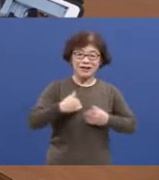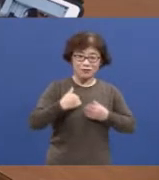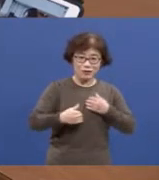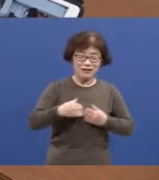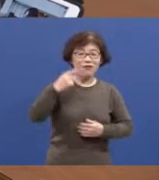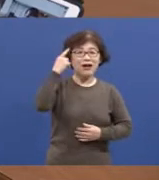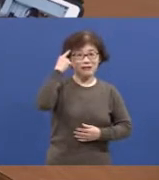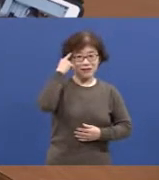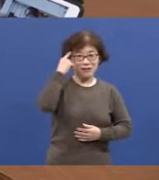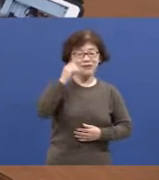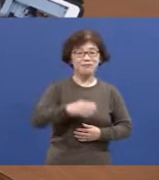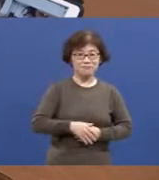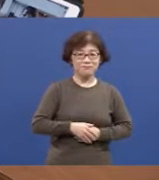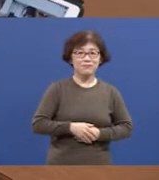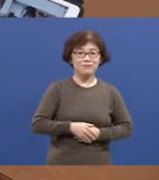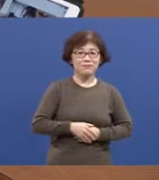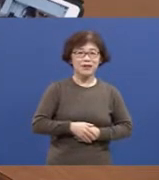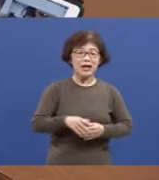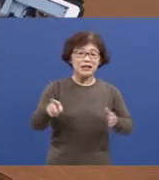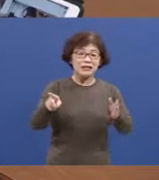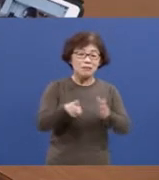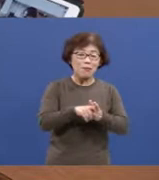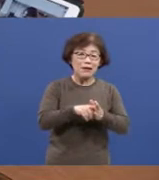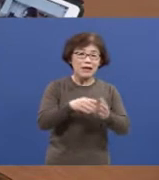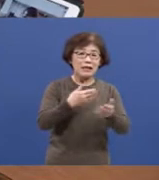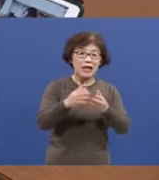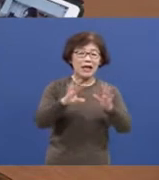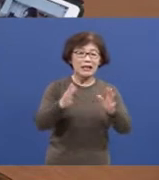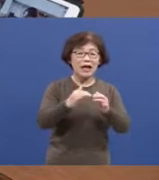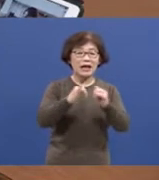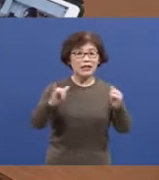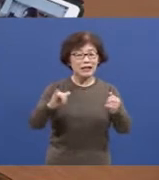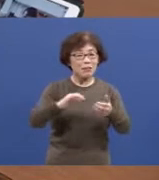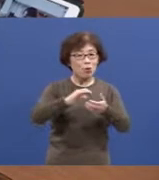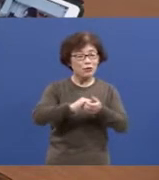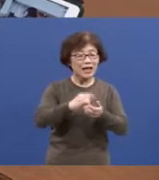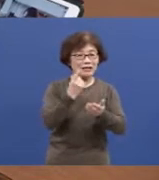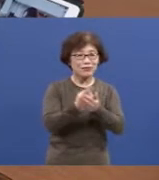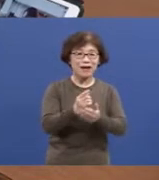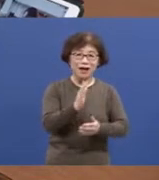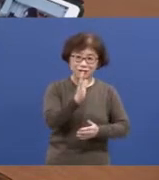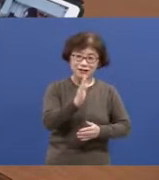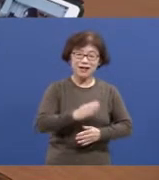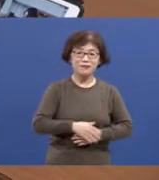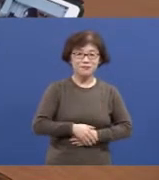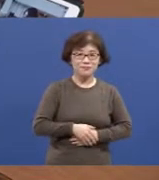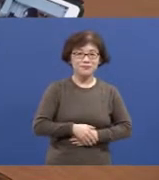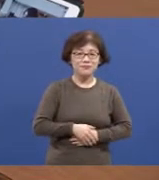なと感じていますので、今まで体操したことがない方もぜひご参加ください。